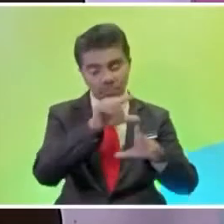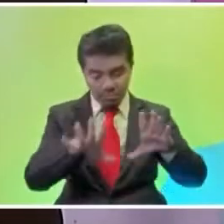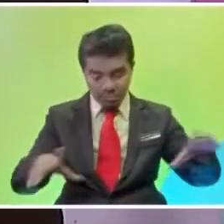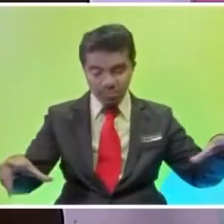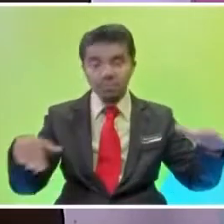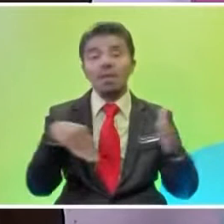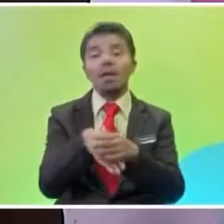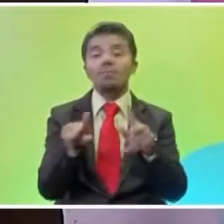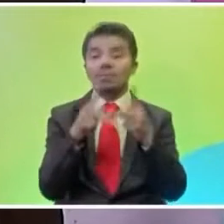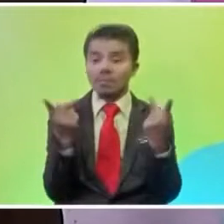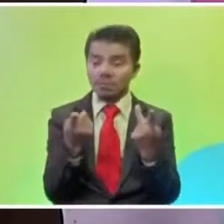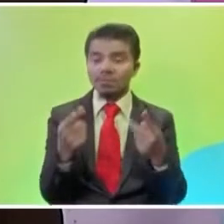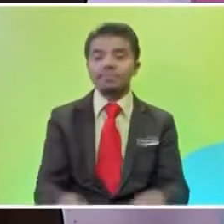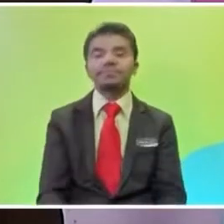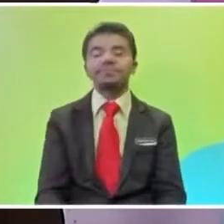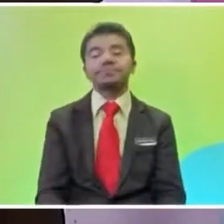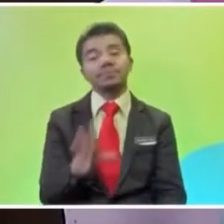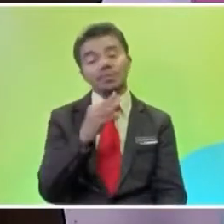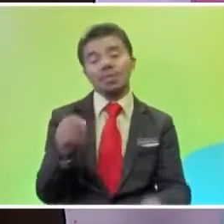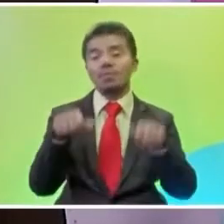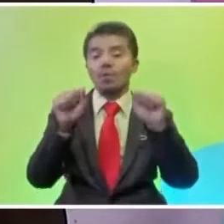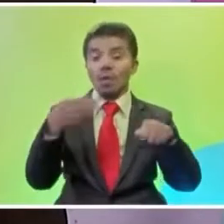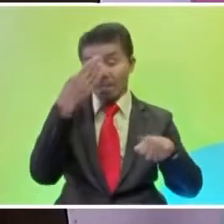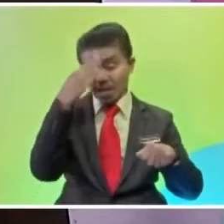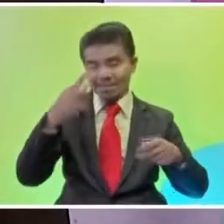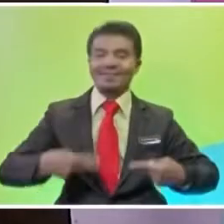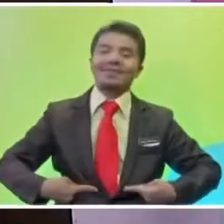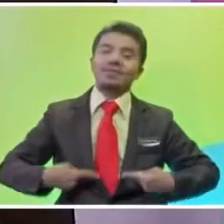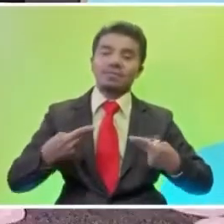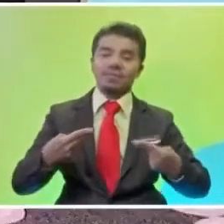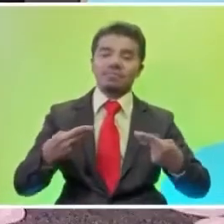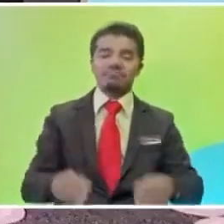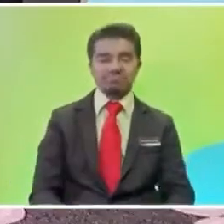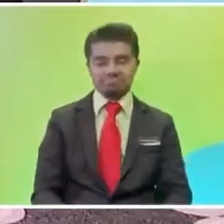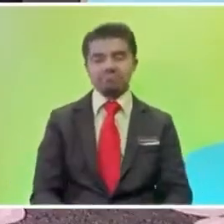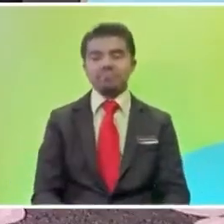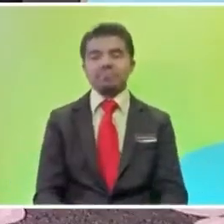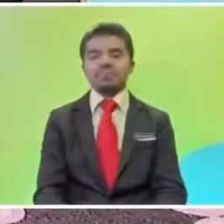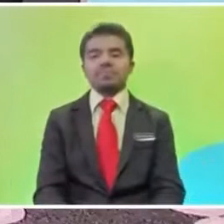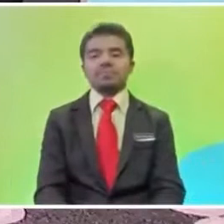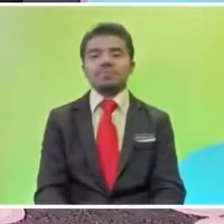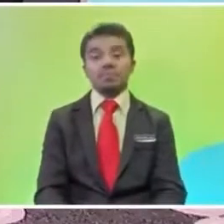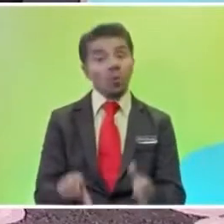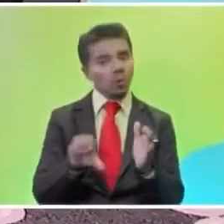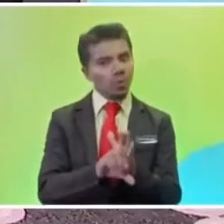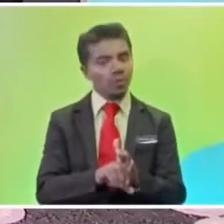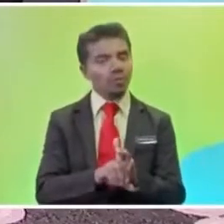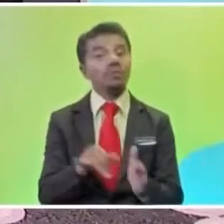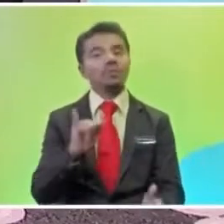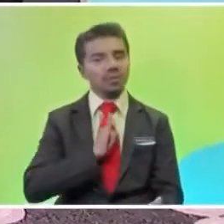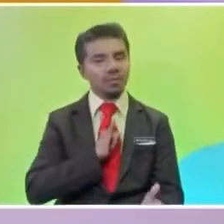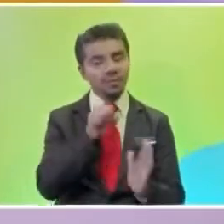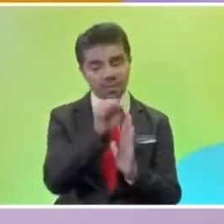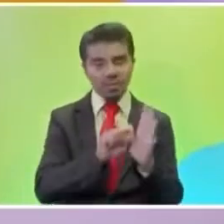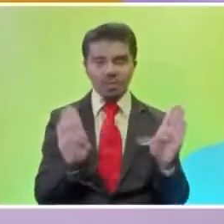Han terhadap apa hasil-hasil murid yang telah di dalam kelas itu sebagai seorang murid saya akan terinspirasi